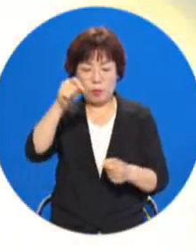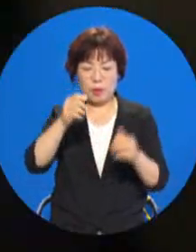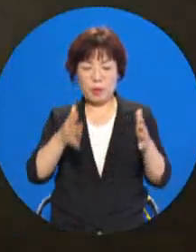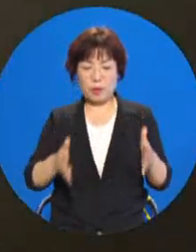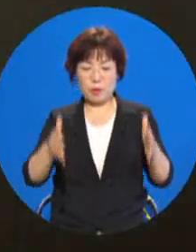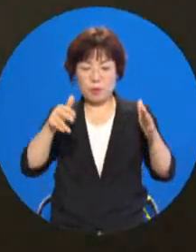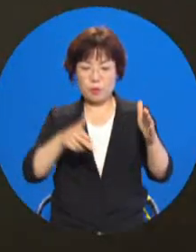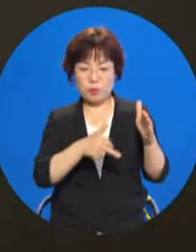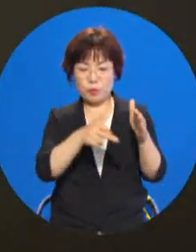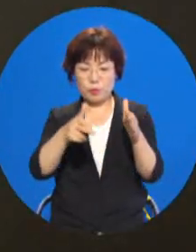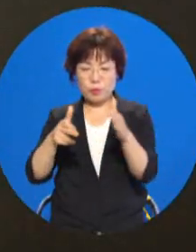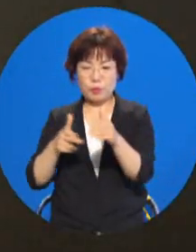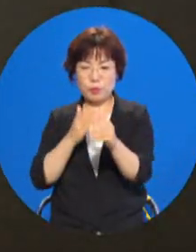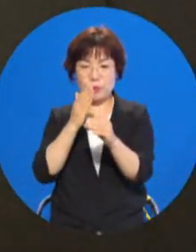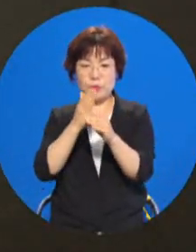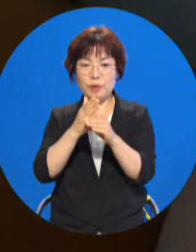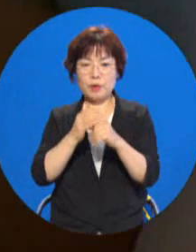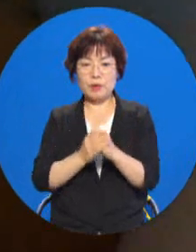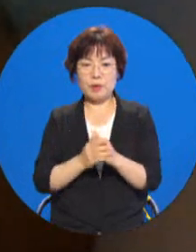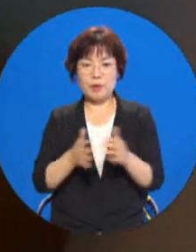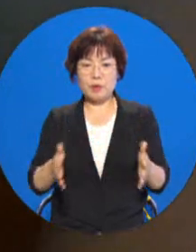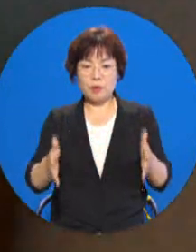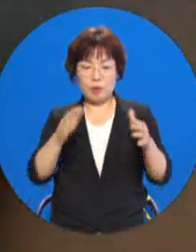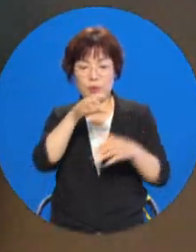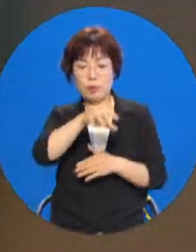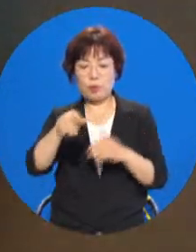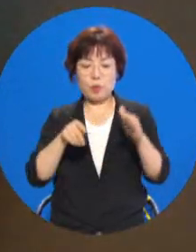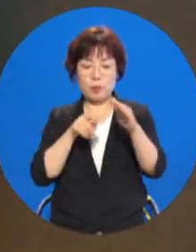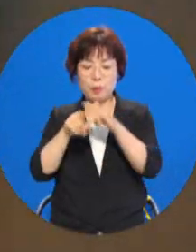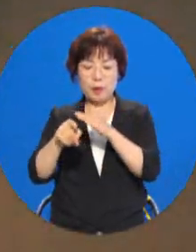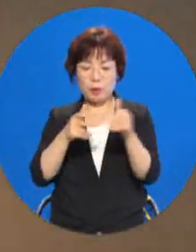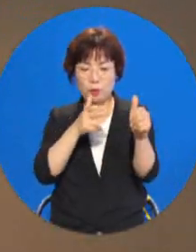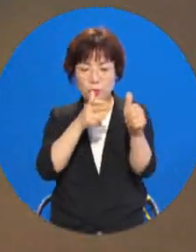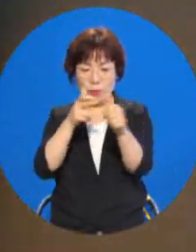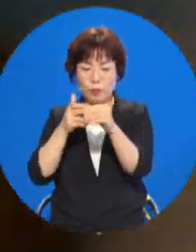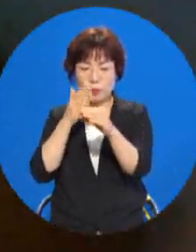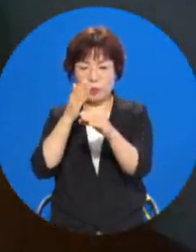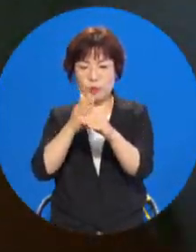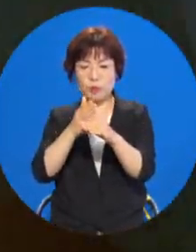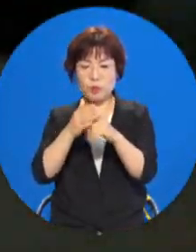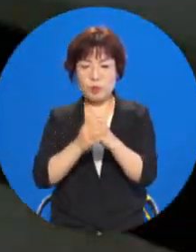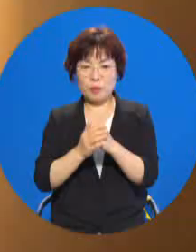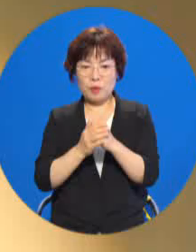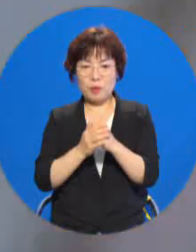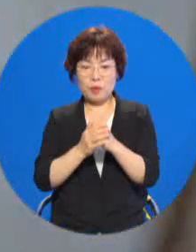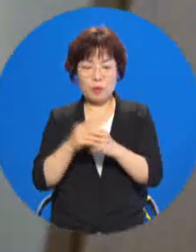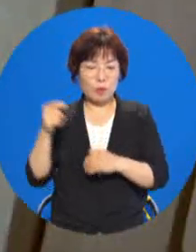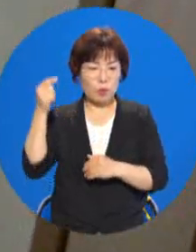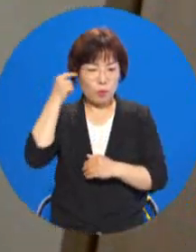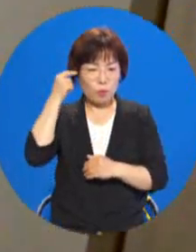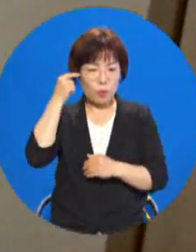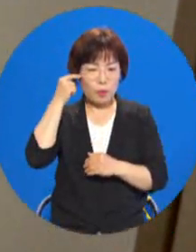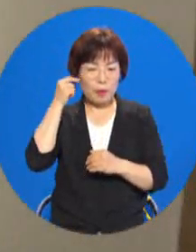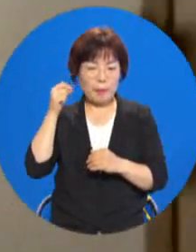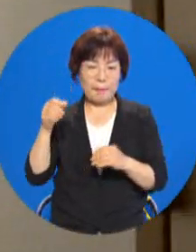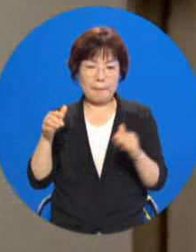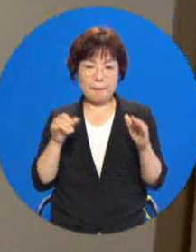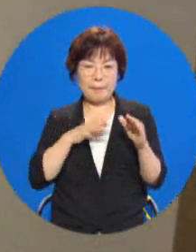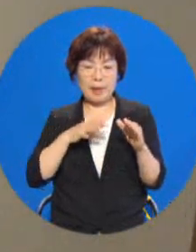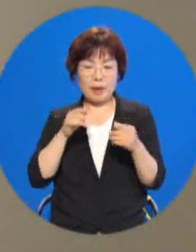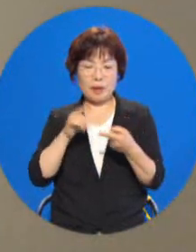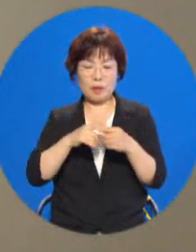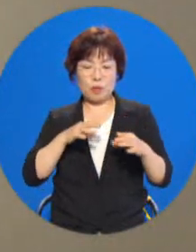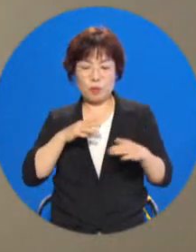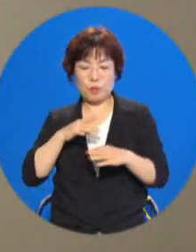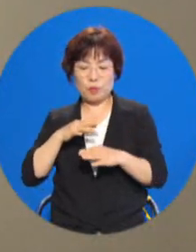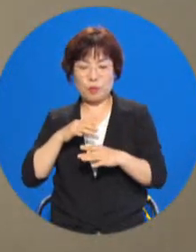건물 내부를 촬영합니다. 건물 곳곳을 돌아다니며 방송을 하던 중 알 수 없는 의문의 소리를 들었다며